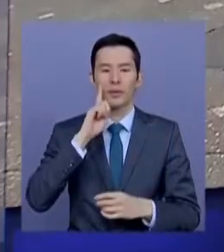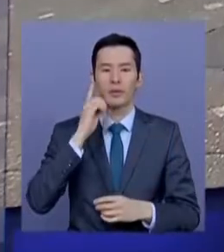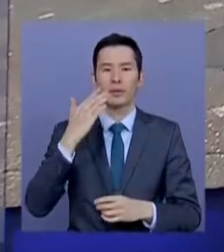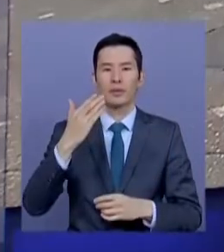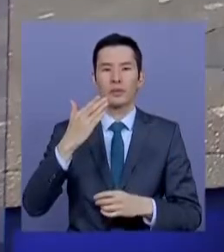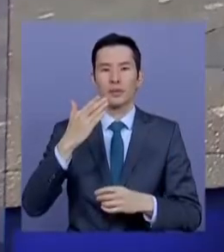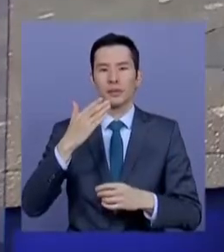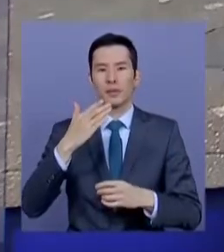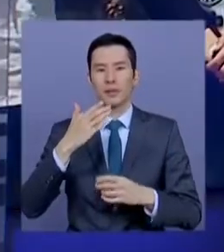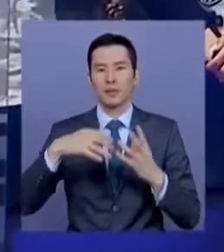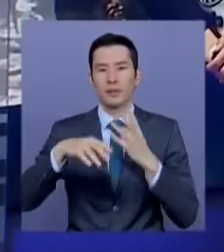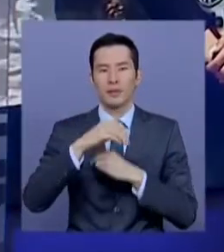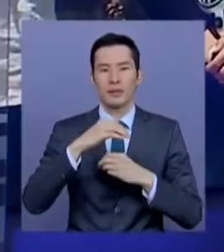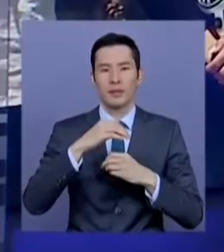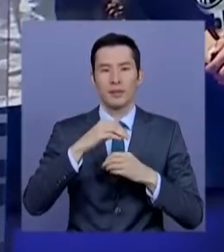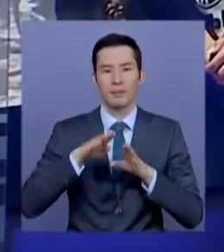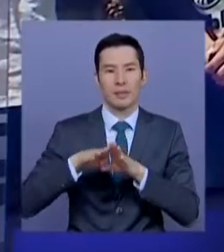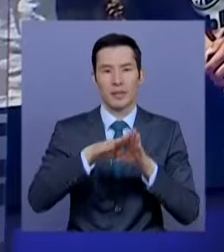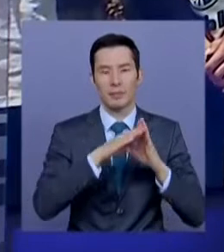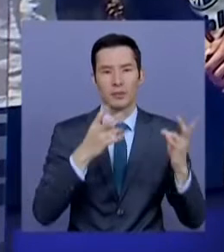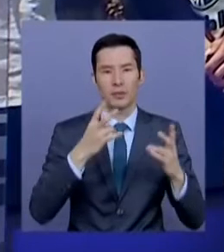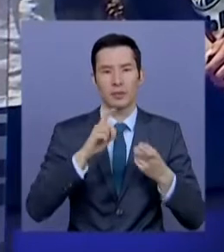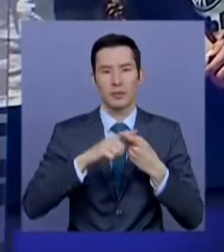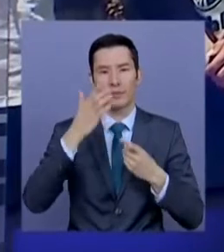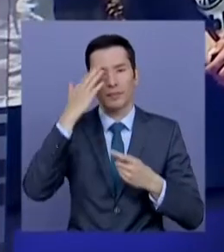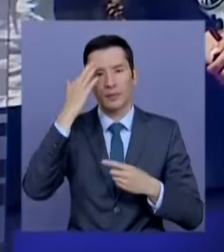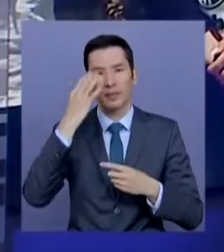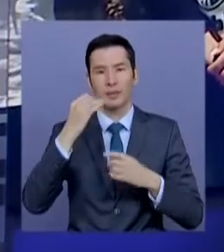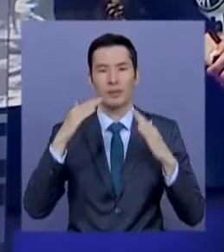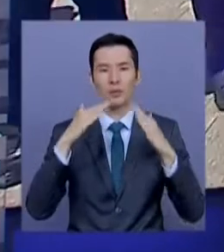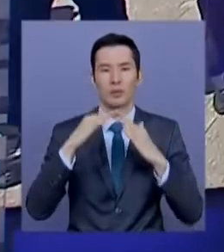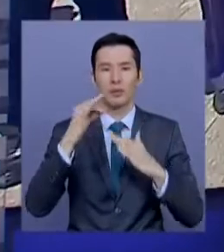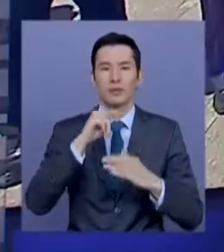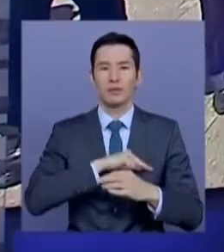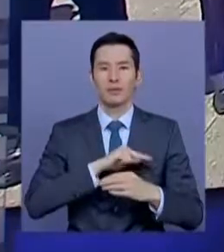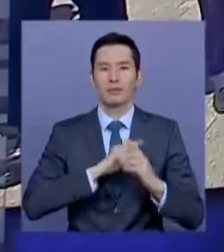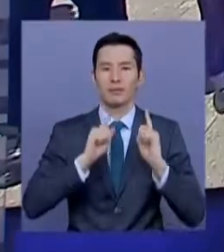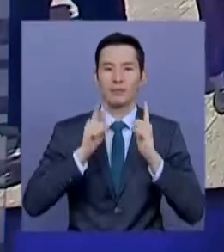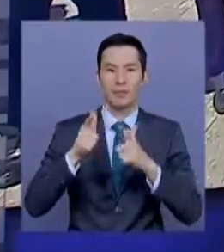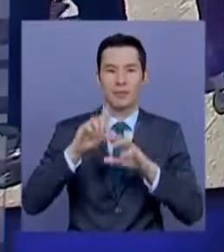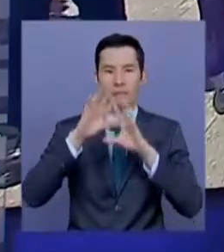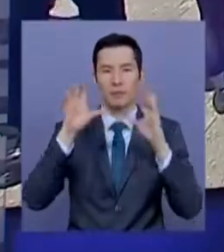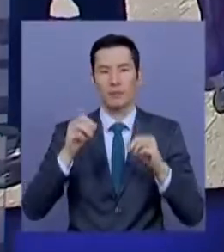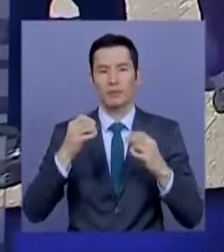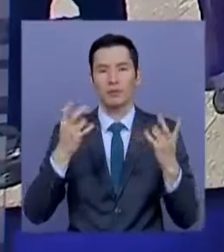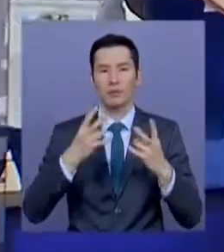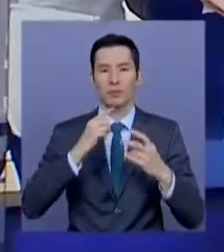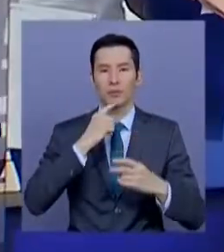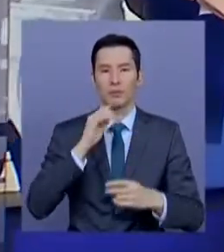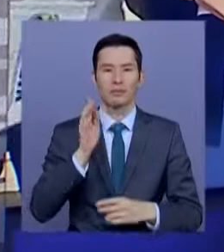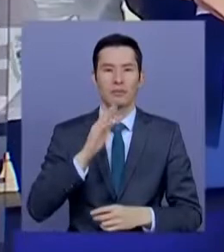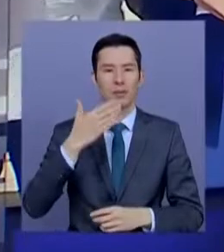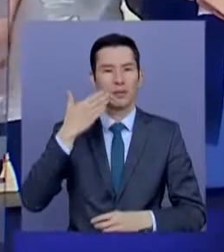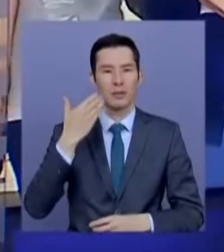нықтап қолға алу керек. Әсіресе білім беру, тұрғын үй жұмысқа орналасу және білім тәрбиеге қатысты мәселелерге бейжай қарауға